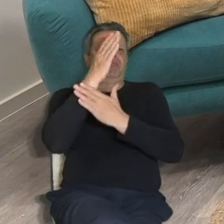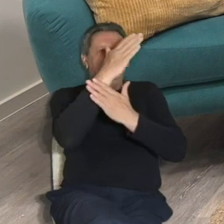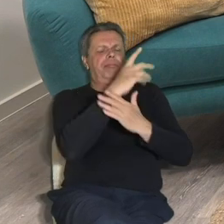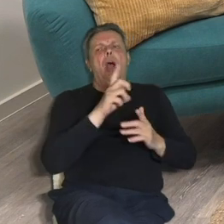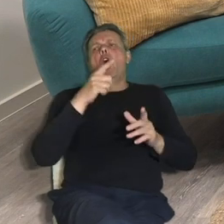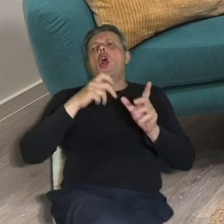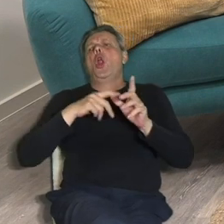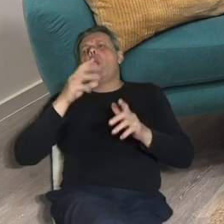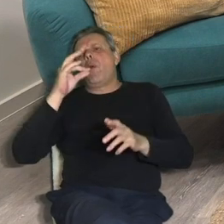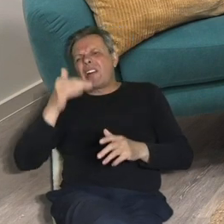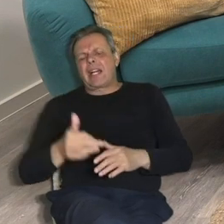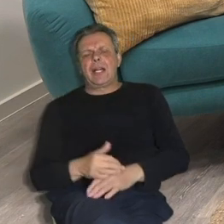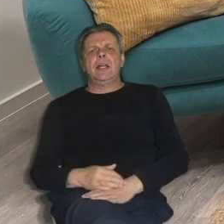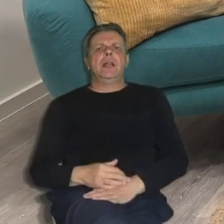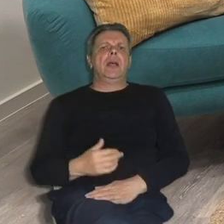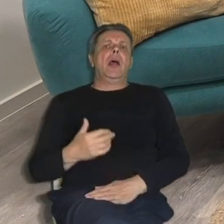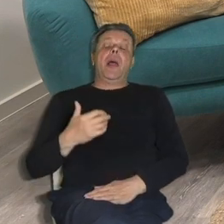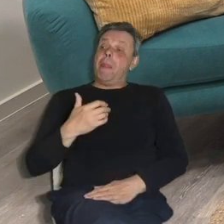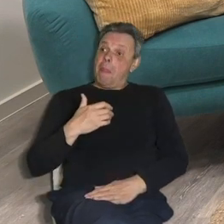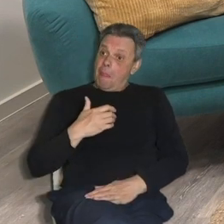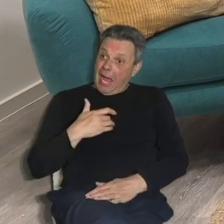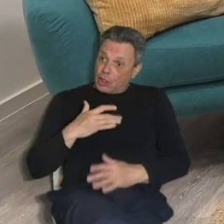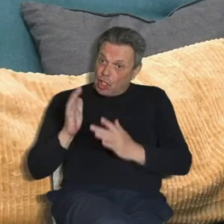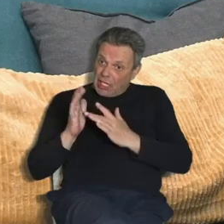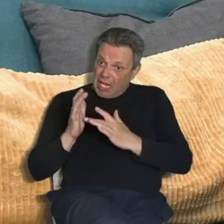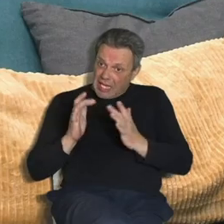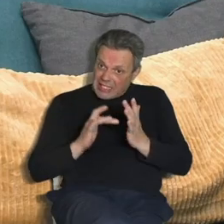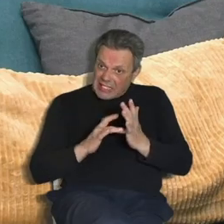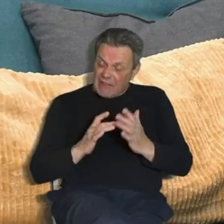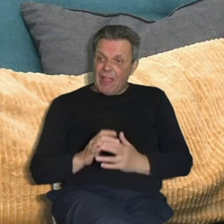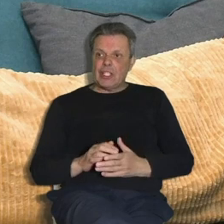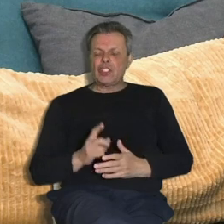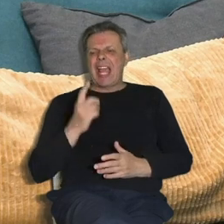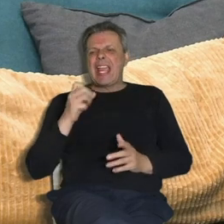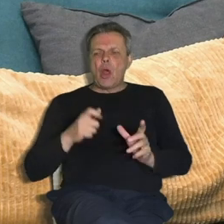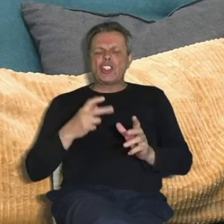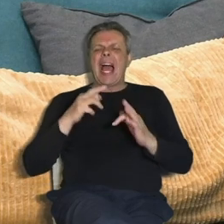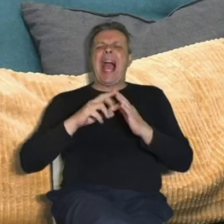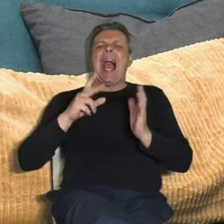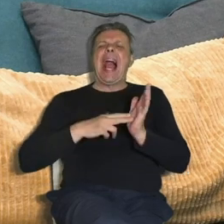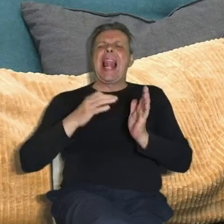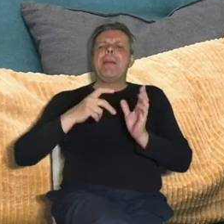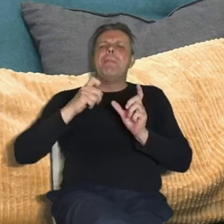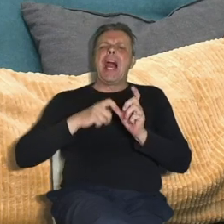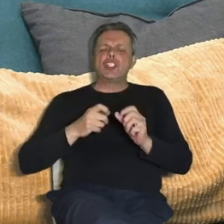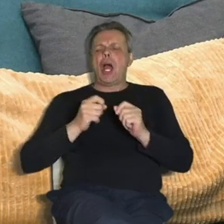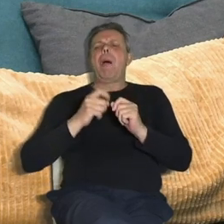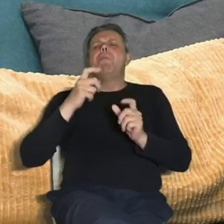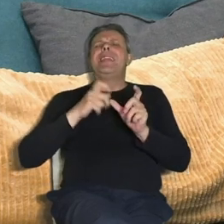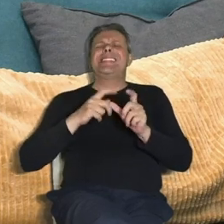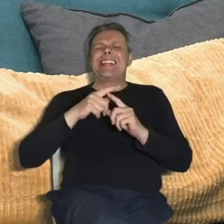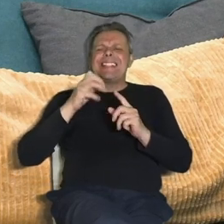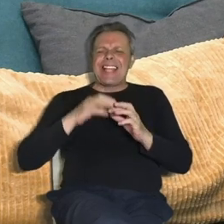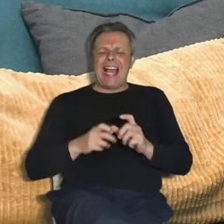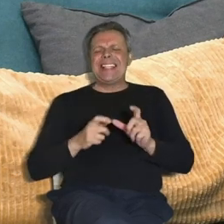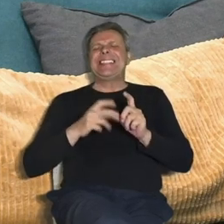jedno lijepo mjesto. Bio sam dosta i naših svetišta koje su po cijeloj Hrvatskoj. Ilača, Aljmaš, dakle Bistrica, naravno, Gospa